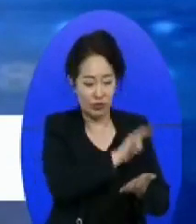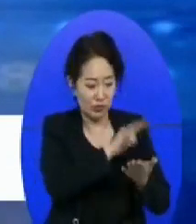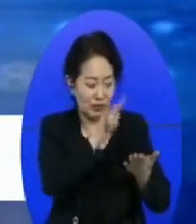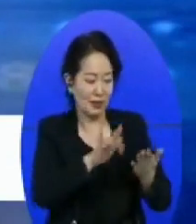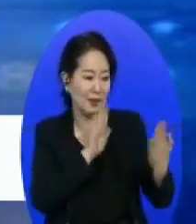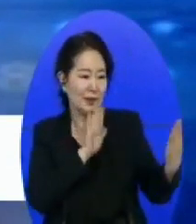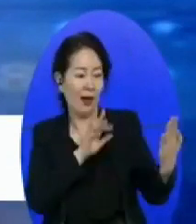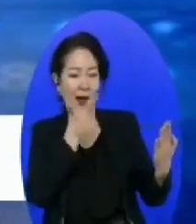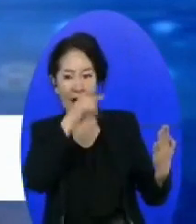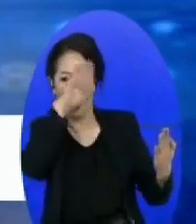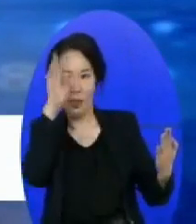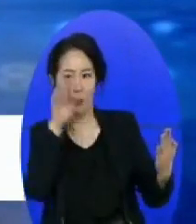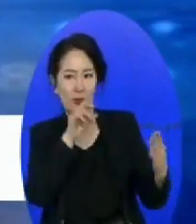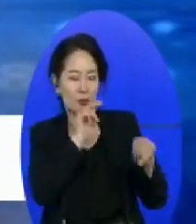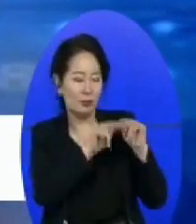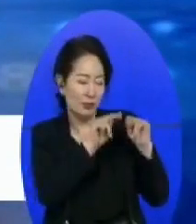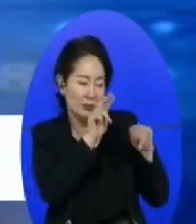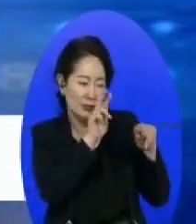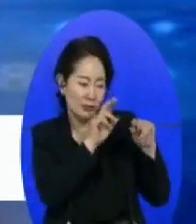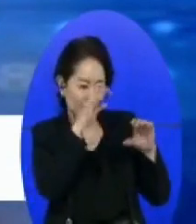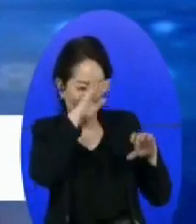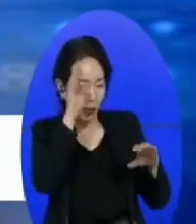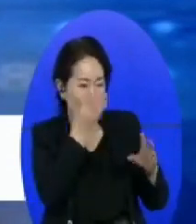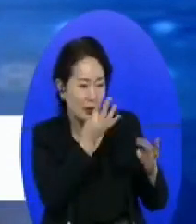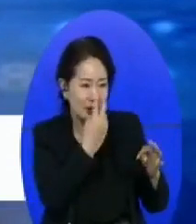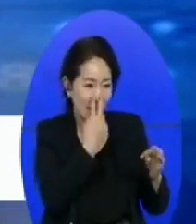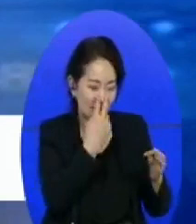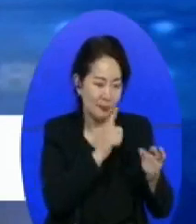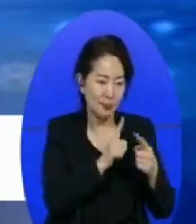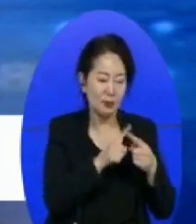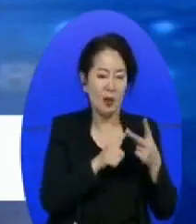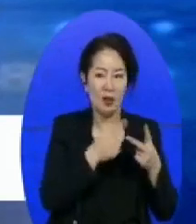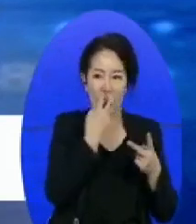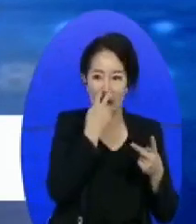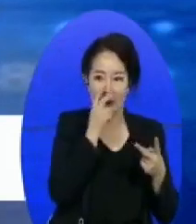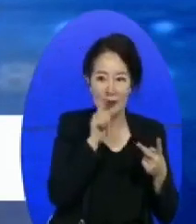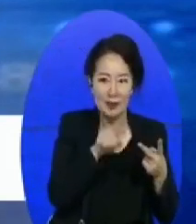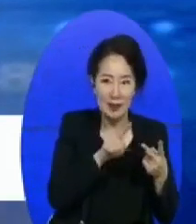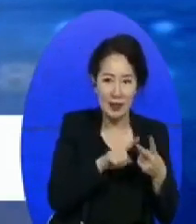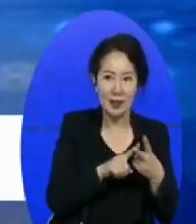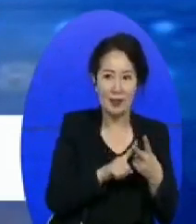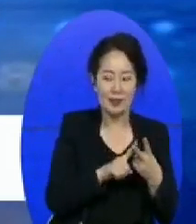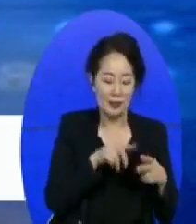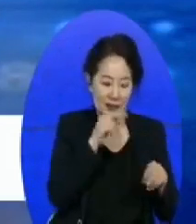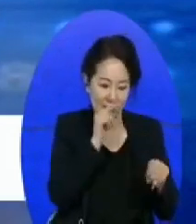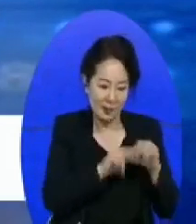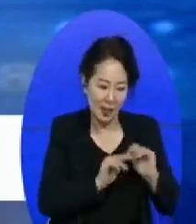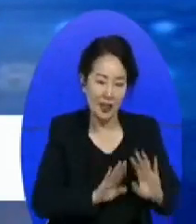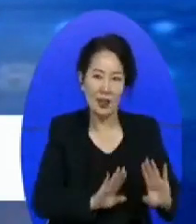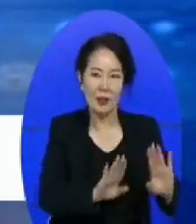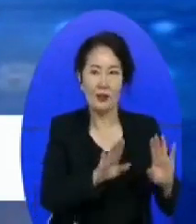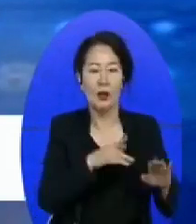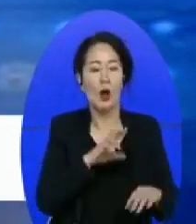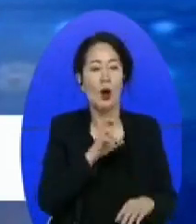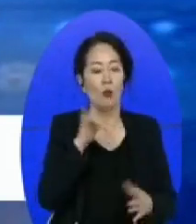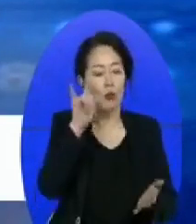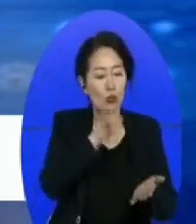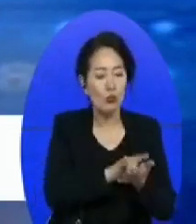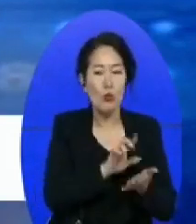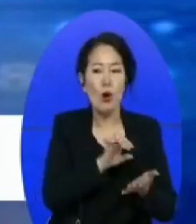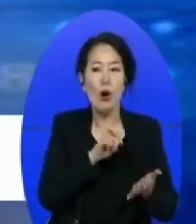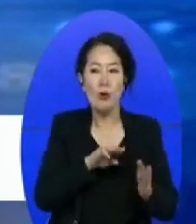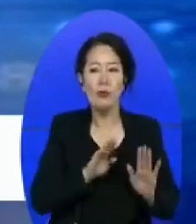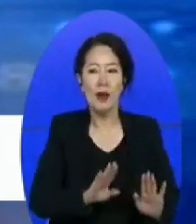халуун хэмжигчээр биеийн халууны хэмжих, за, дээрэс нь ажиглалт хийх энэ хяналт шалгалтыг бол ерөөхдөө буян тухай бомбд төр